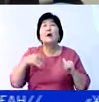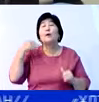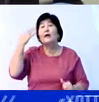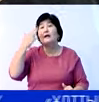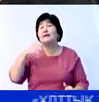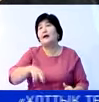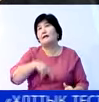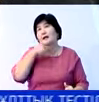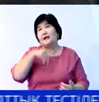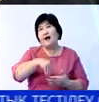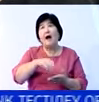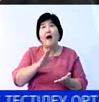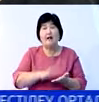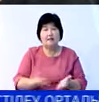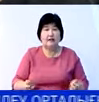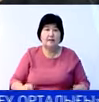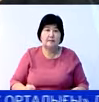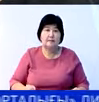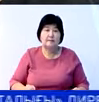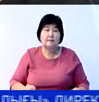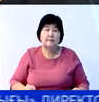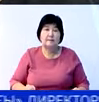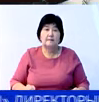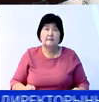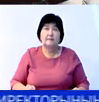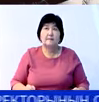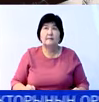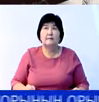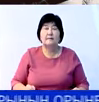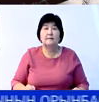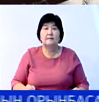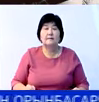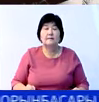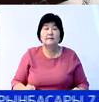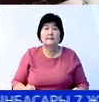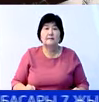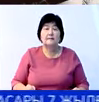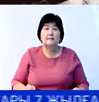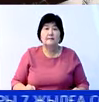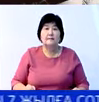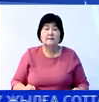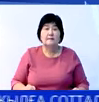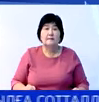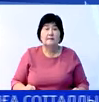да назарға алынды. Гүлфайрус Бұрмағанбетова, Сырым Өтегенов, Төрехан Қожахметов, Қызылорда телеарнасы.